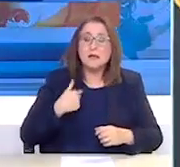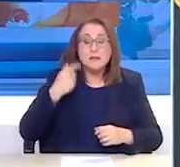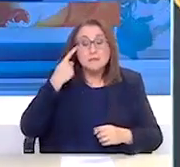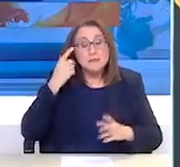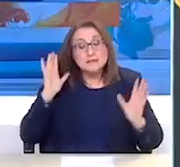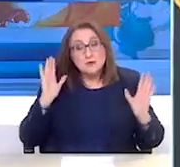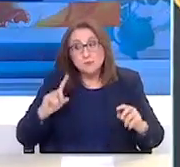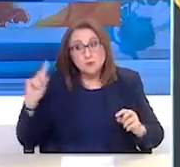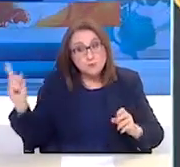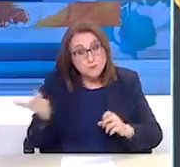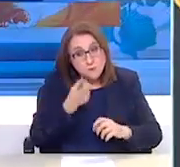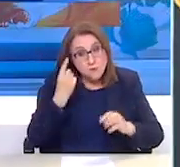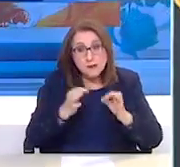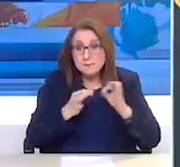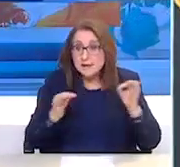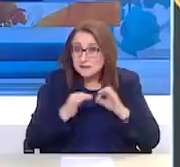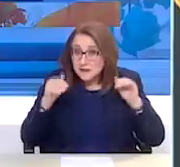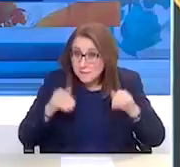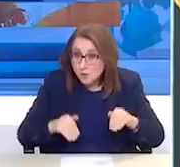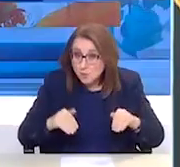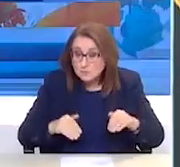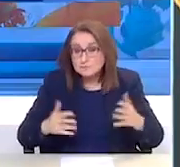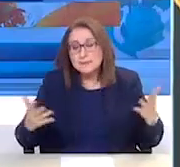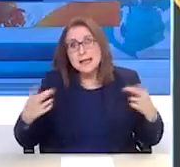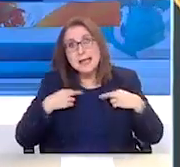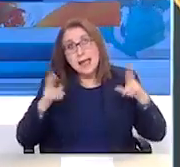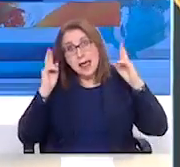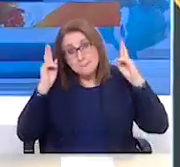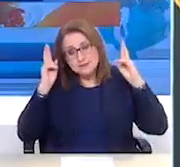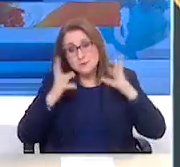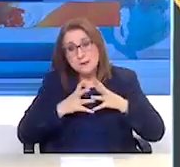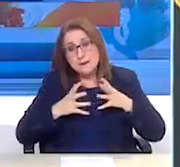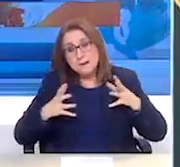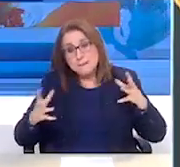από όλους μας, ελπίζω ότι δεν θα επηρεάσει τη διασπορά του ιού.